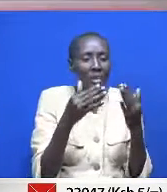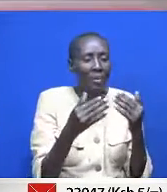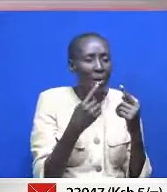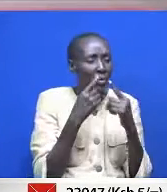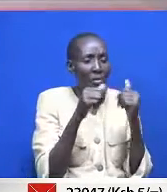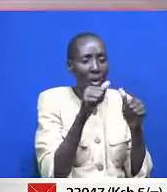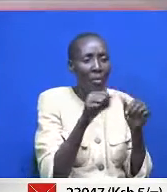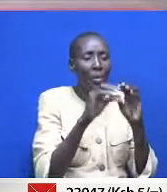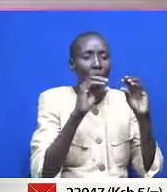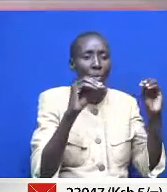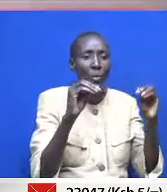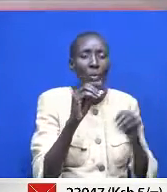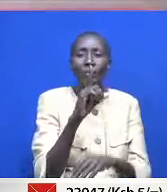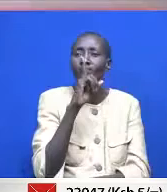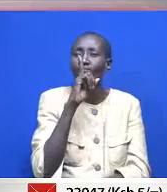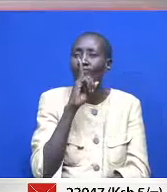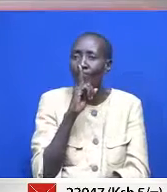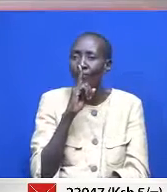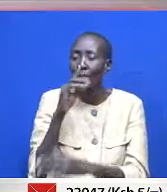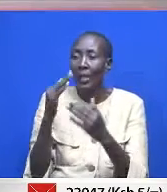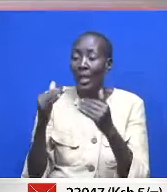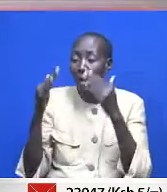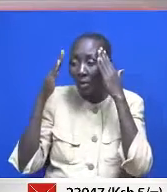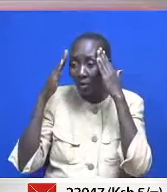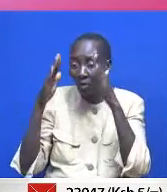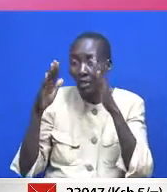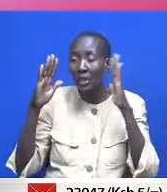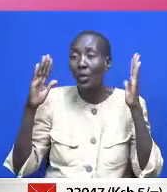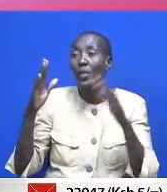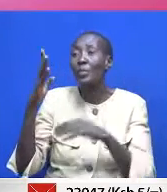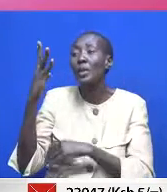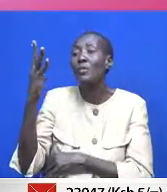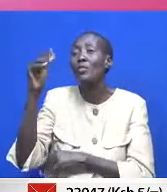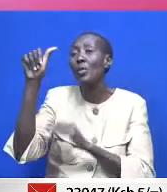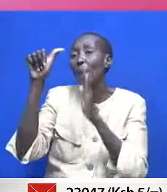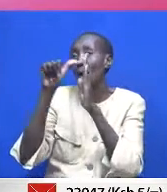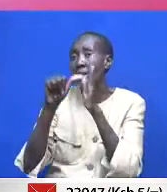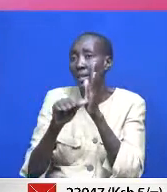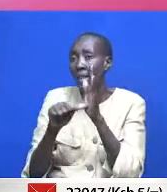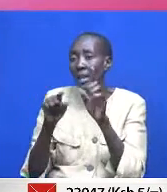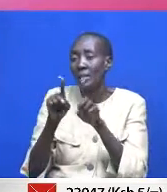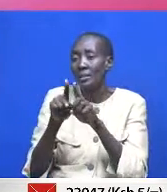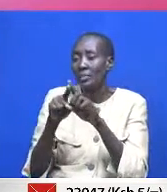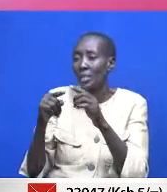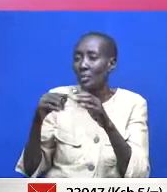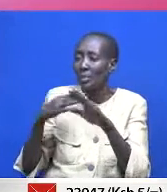Wamenyamaza. Sasa tunaangalia mambo ya Big Four agenda. Pia Big Four agenda tukiona kwamba vile masaa zinaenda,